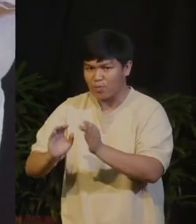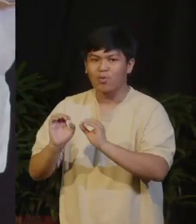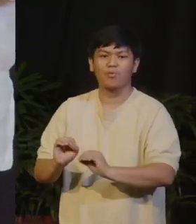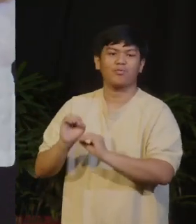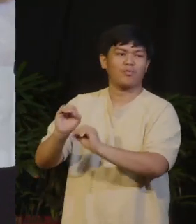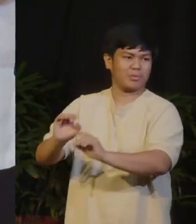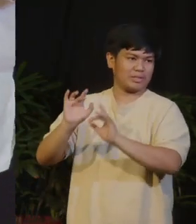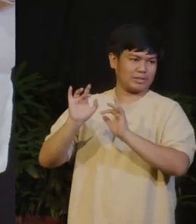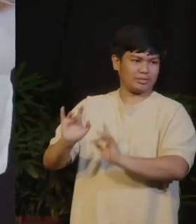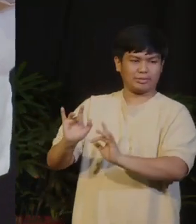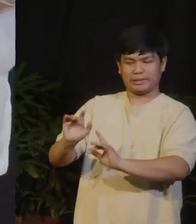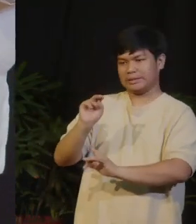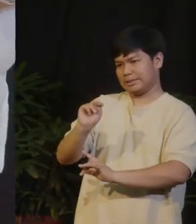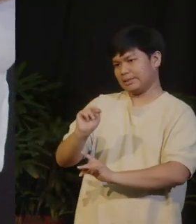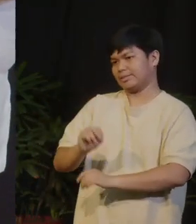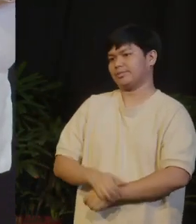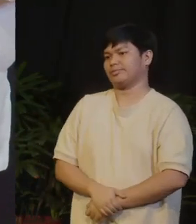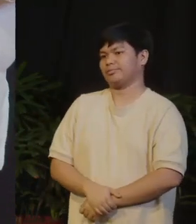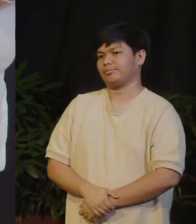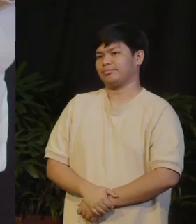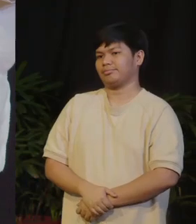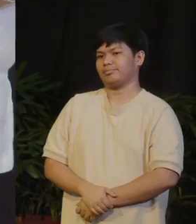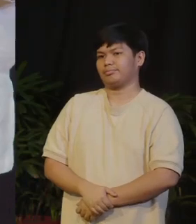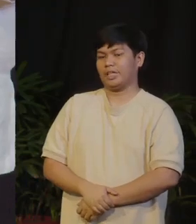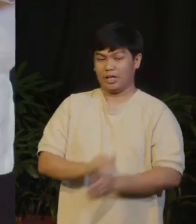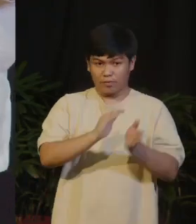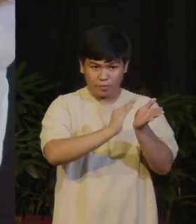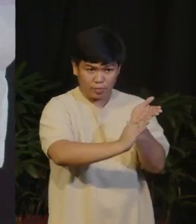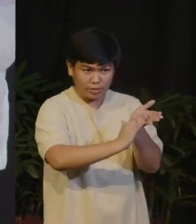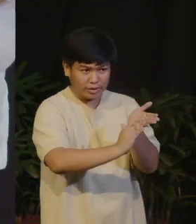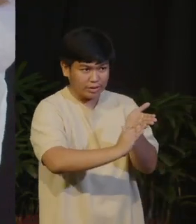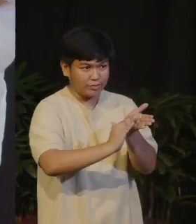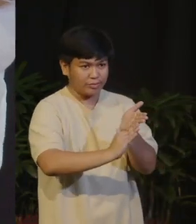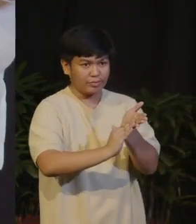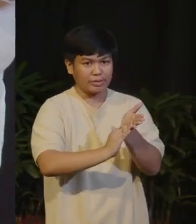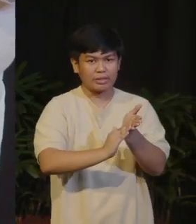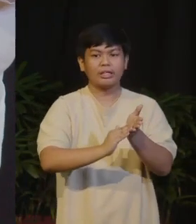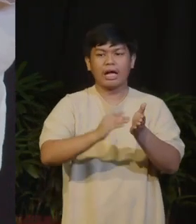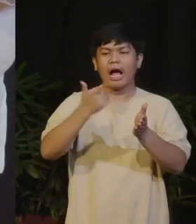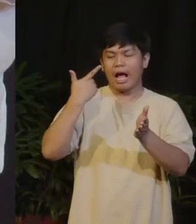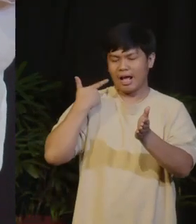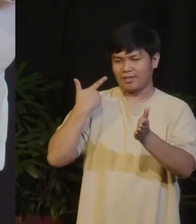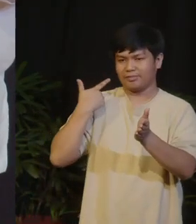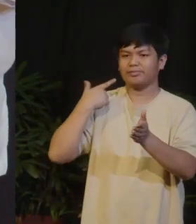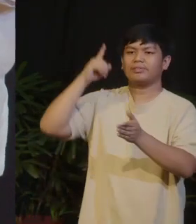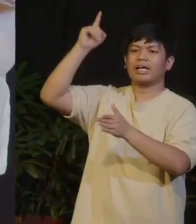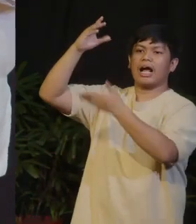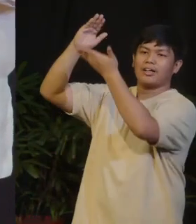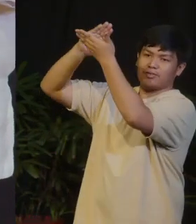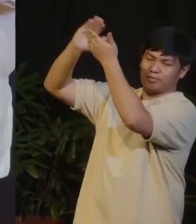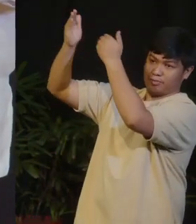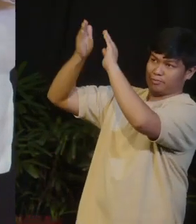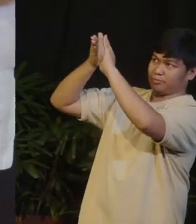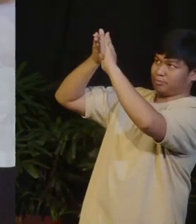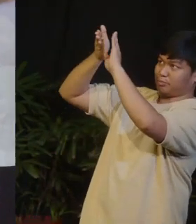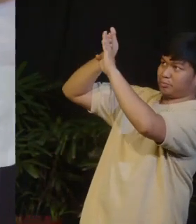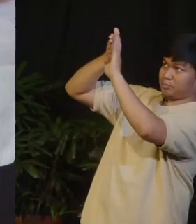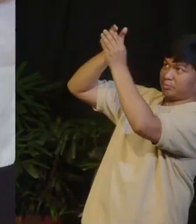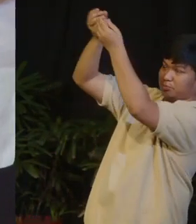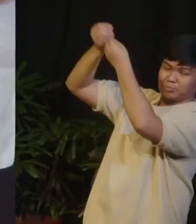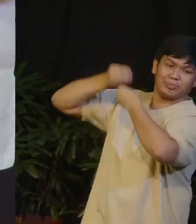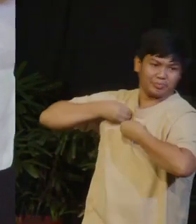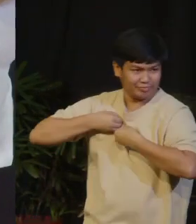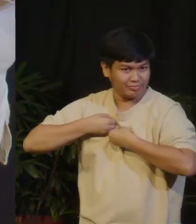starting sa verse 37. Sabi doon, forgive and you will be forgiven. Give and it will